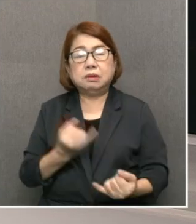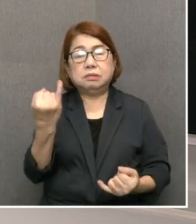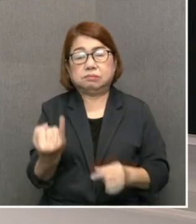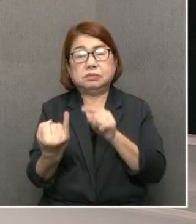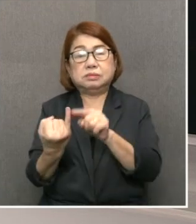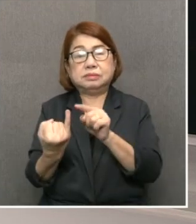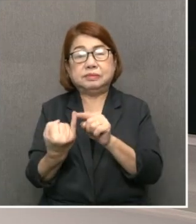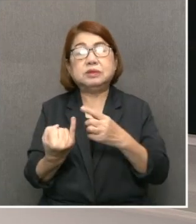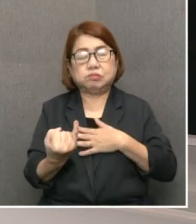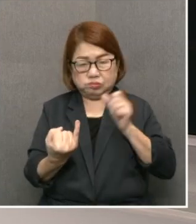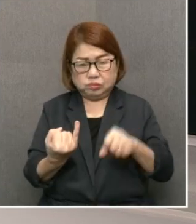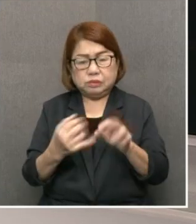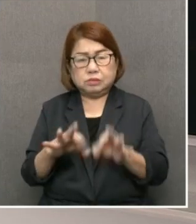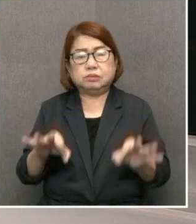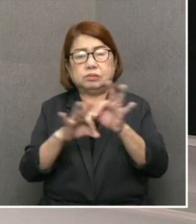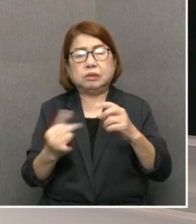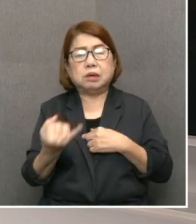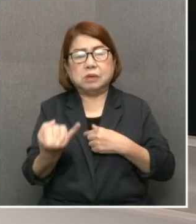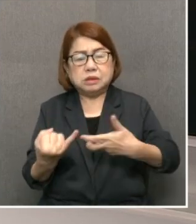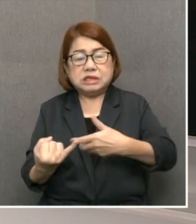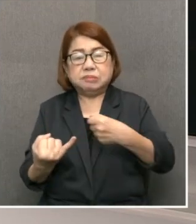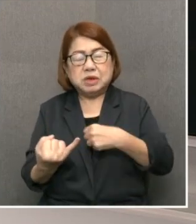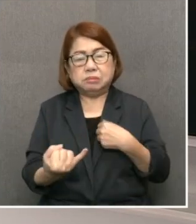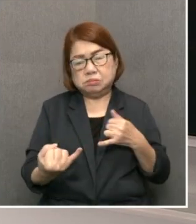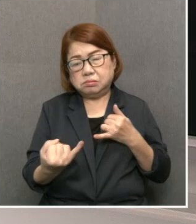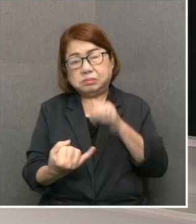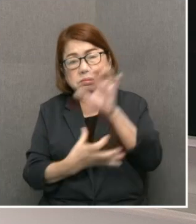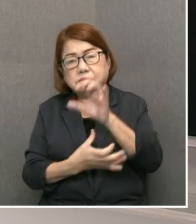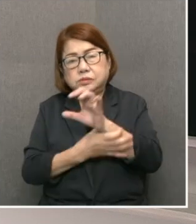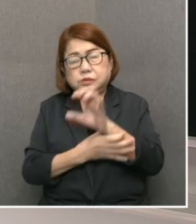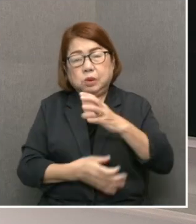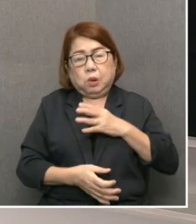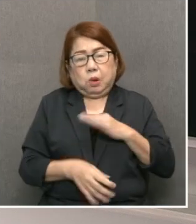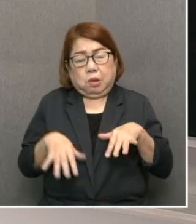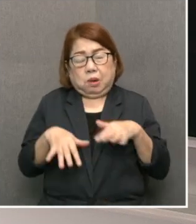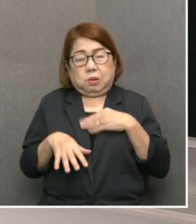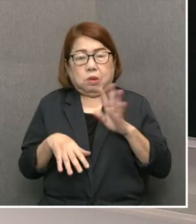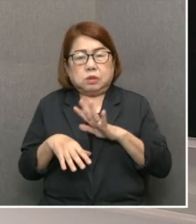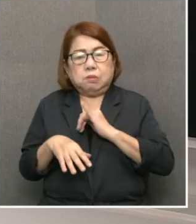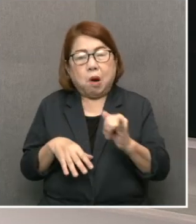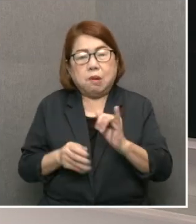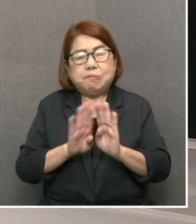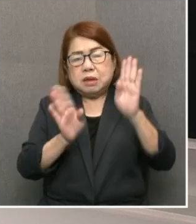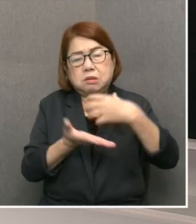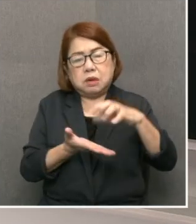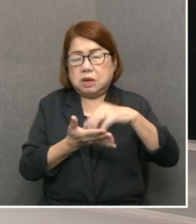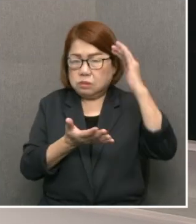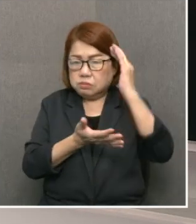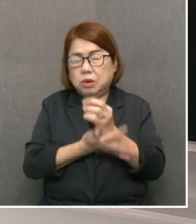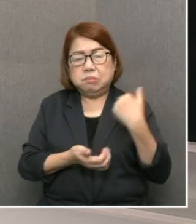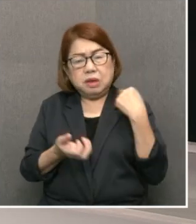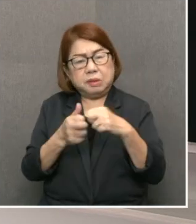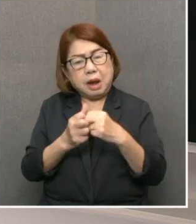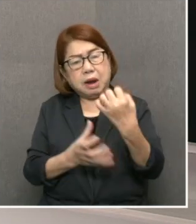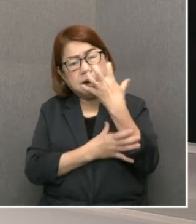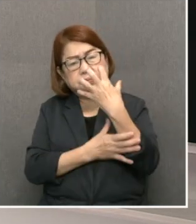ถ้าเราเป็นลูกหนี้แล้วเราถูกข่มขู่เนี่ยต้องกล้าที่จะเข้าไปแจ้งความเข้าไปเล่าให้เจ้าหน้าที่ฟังว่าเราเจอกับอะไรมาบ้างค่ะ